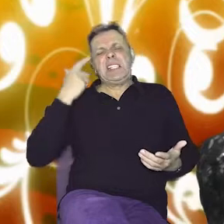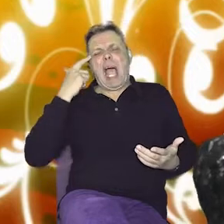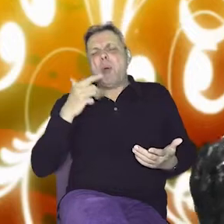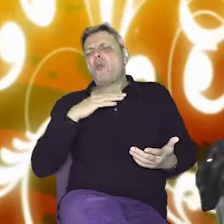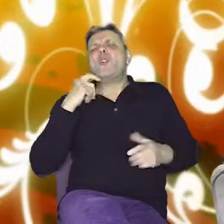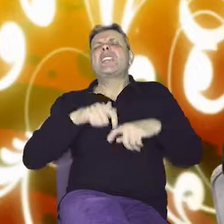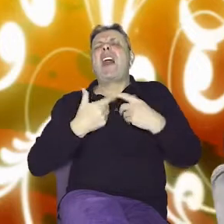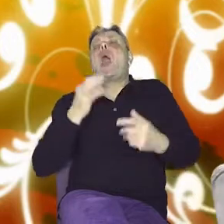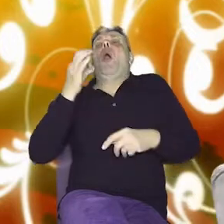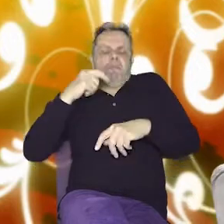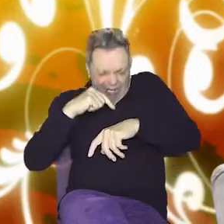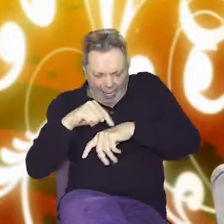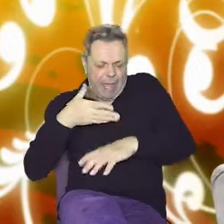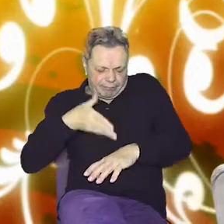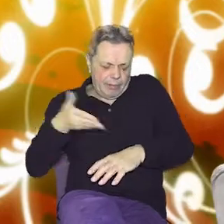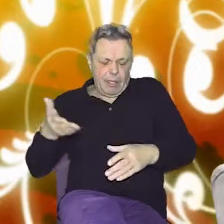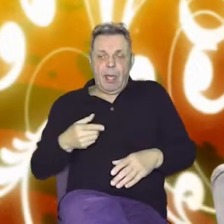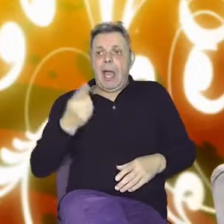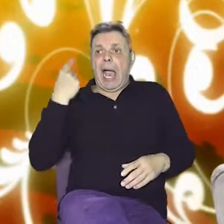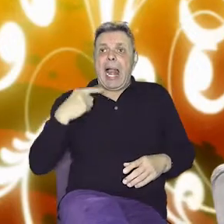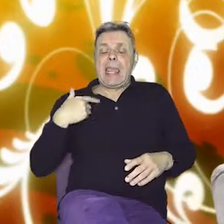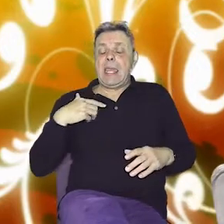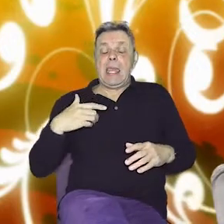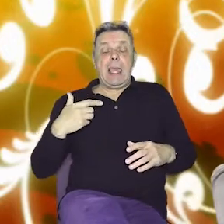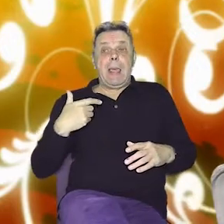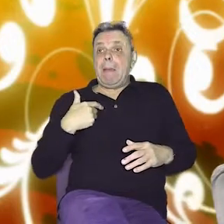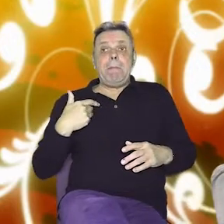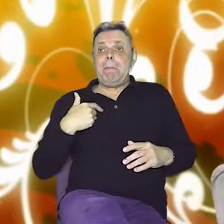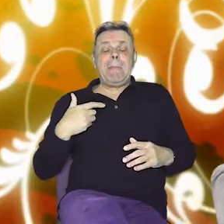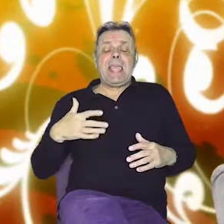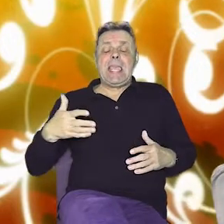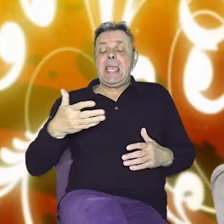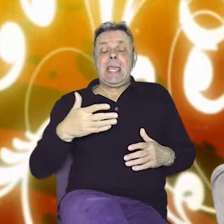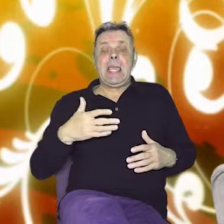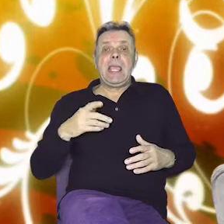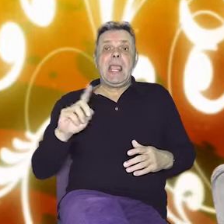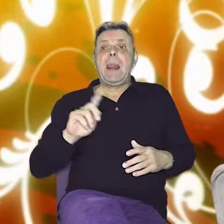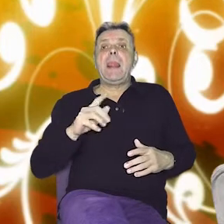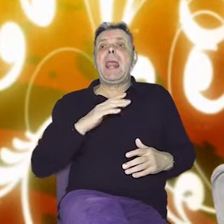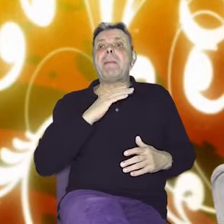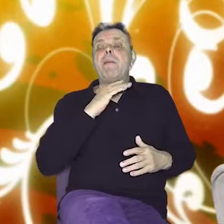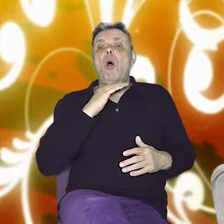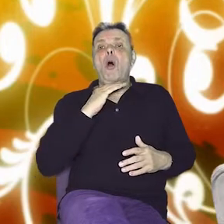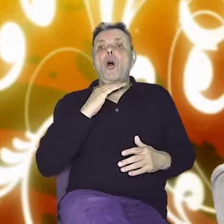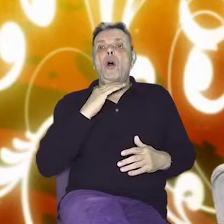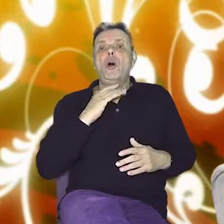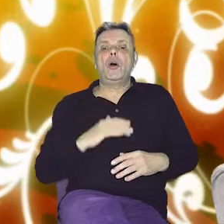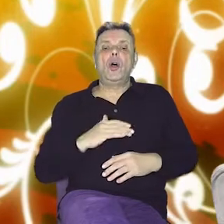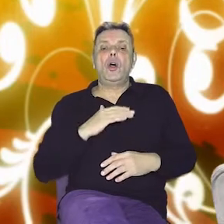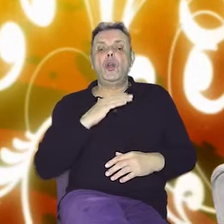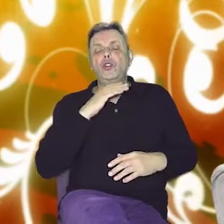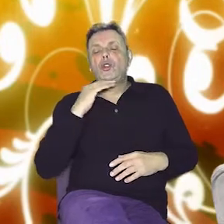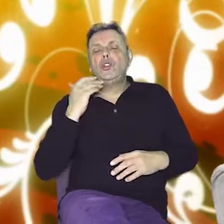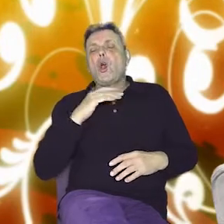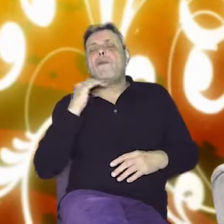ranama. Ali čini mi se da mi svi skupa nemamo dovoljnu odgovornost prema svojim